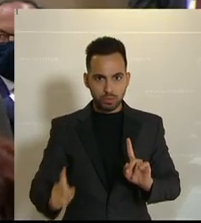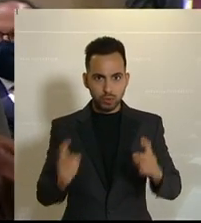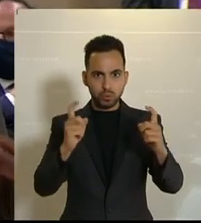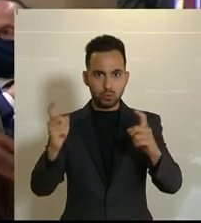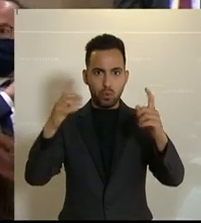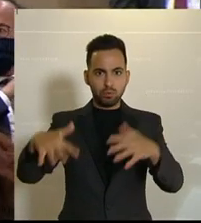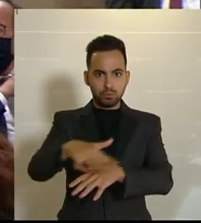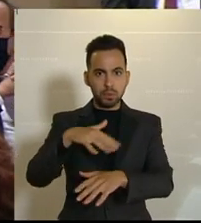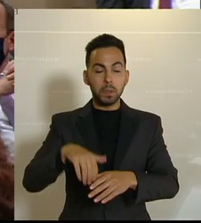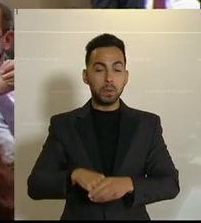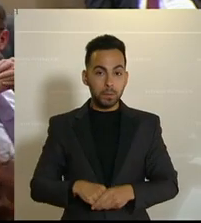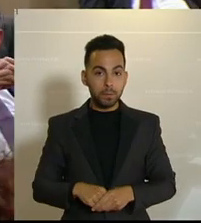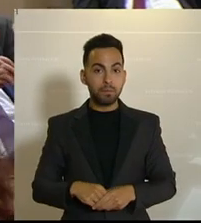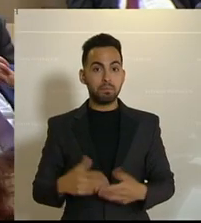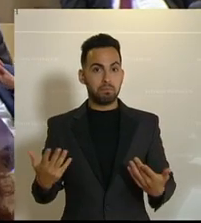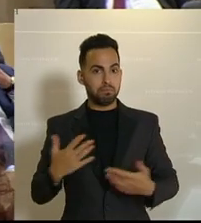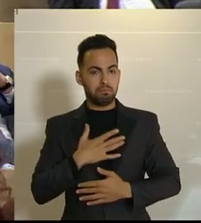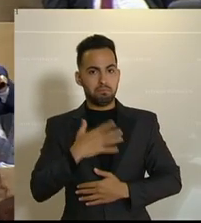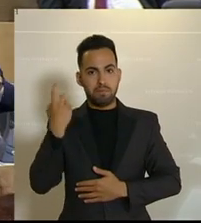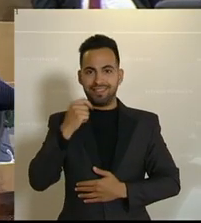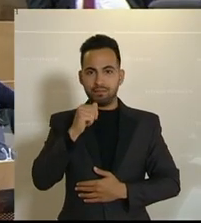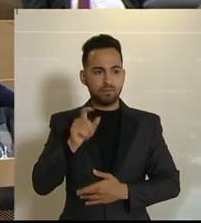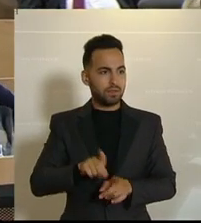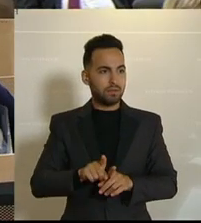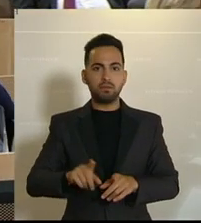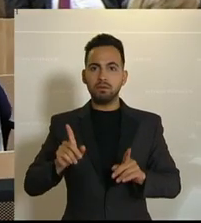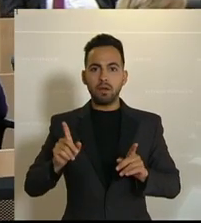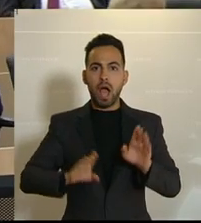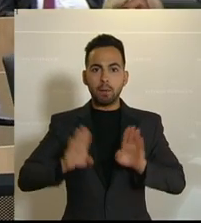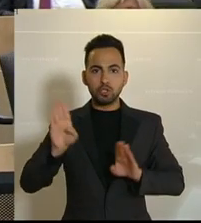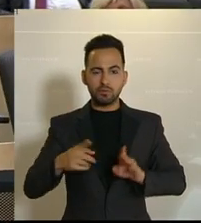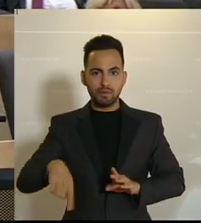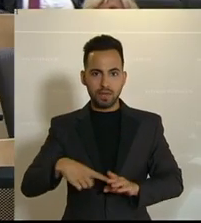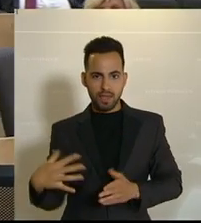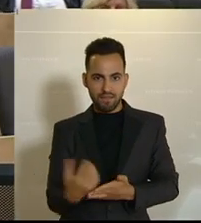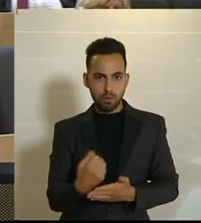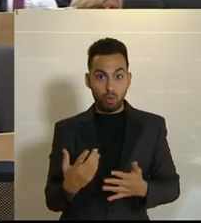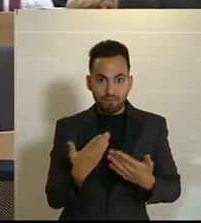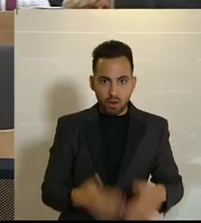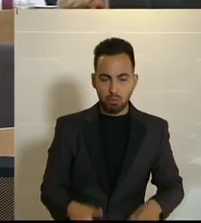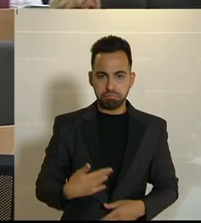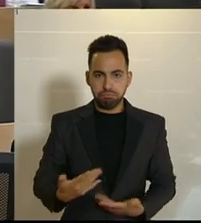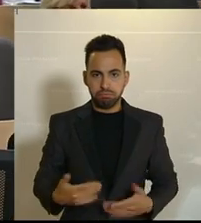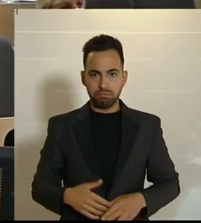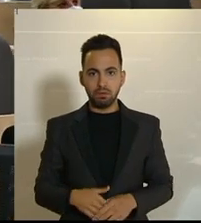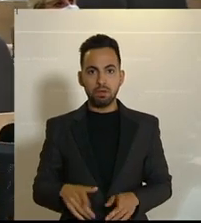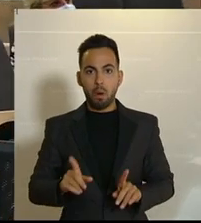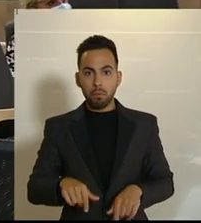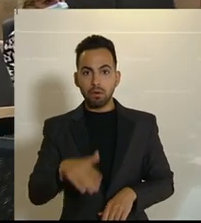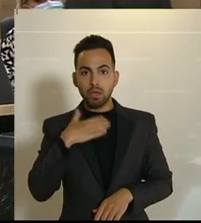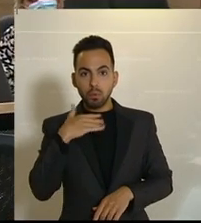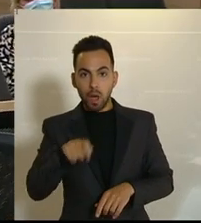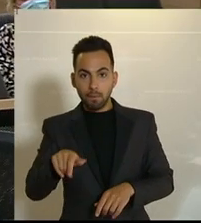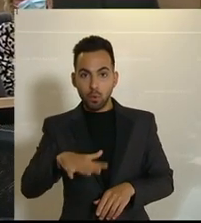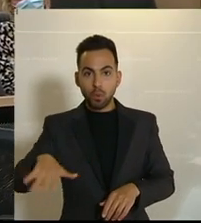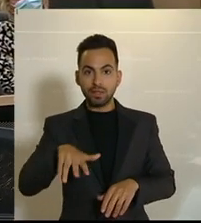hat. Mir geht es gar nicht darum, dass wir jetzt eine Abstimmung gewinnen oder verlieren, muss ich ehrlich sagen, ob jetzt die genügend Abgeordnete